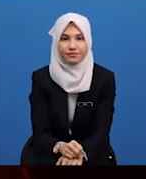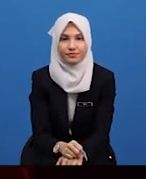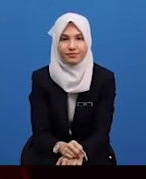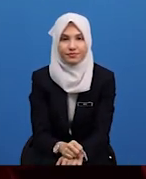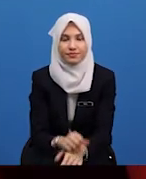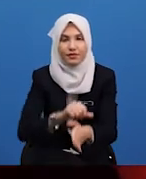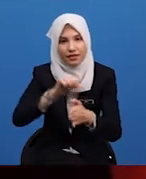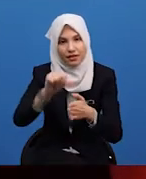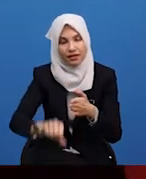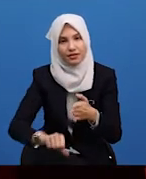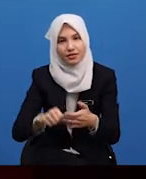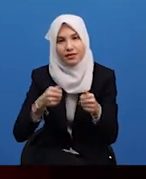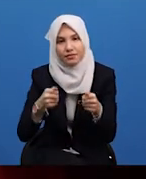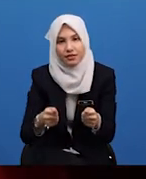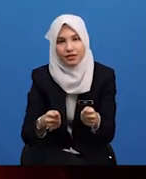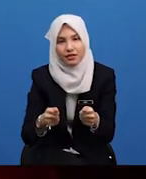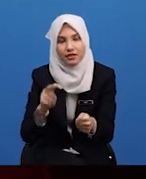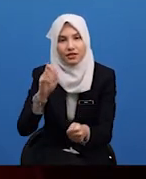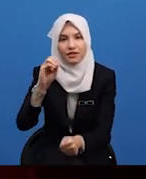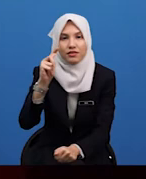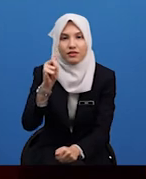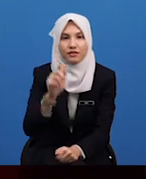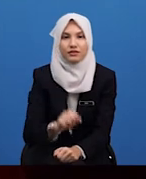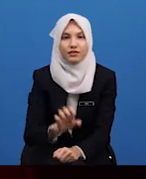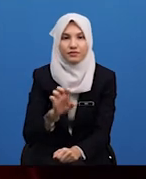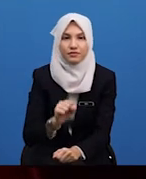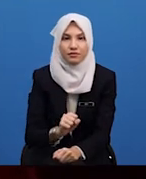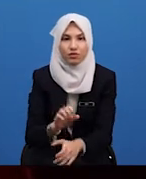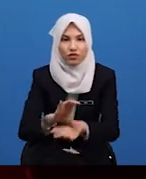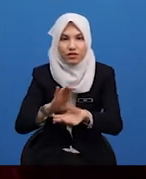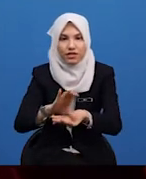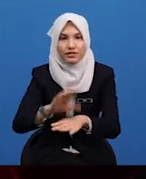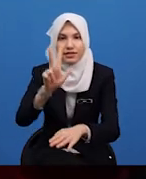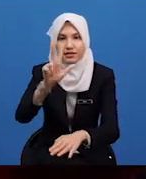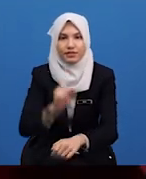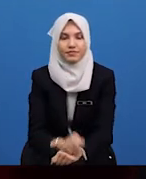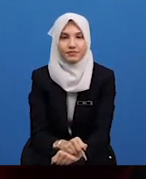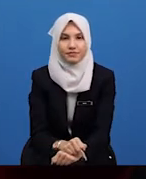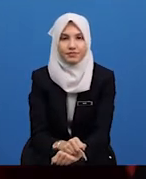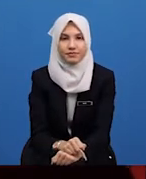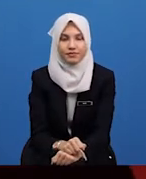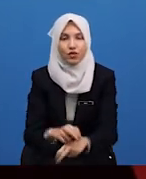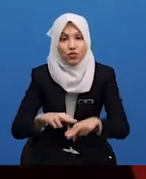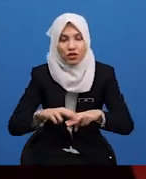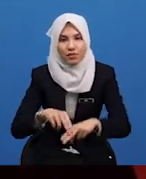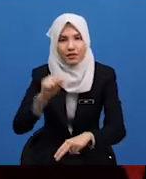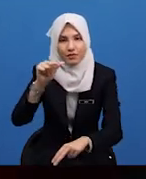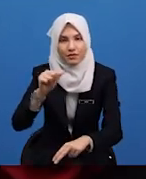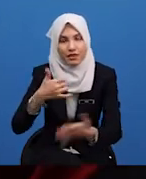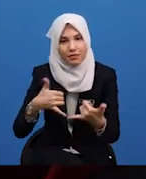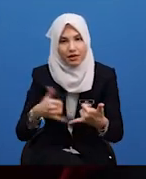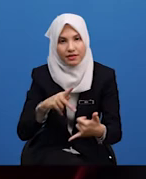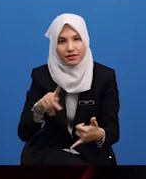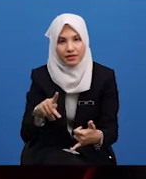Dan akhirnya kita akan menekan not E flat pada menggunakan jari ketiga. Jadi posisi pertama akan dimainkan seperti